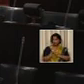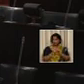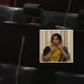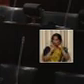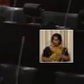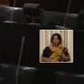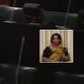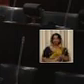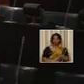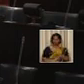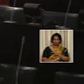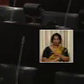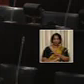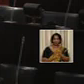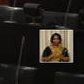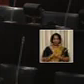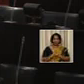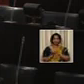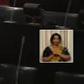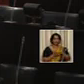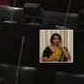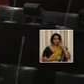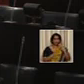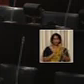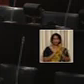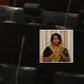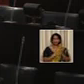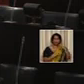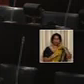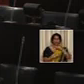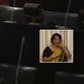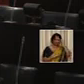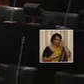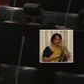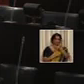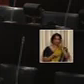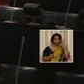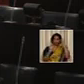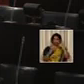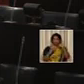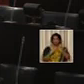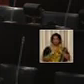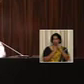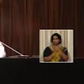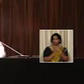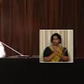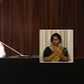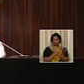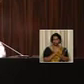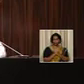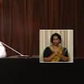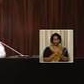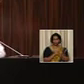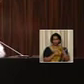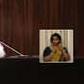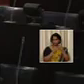ඒ වගේම තමයි ලාවෝස් රාජ්‍යයට යවලා අපේ මිනිස්සු අනතුරටපත් උනේ නියෝජ්‍ය කතානායකතුමා තමයි මේ සම්බන්ධයෙන් අපිට කරුණු වාර්තා කරේ එතකොට